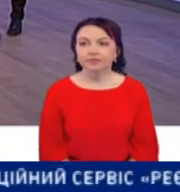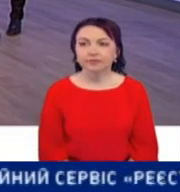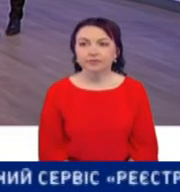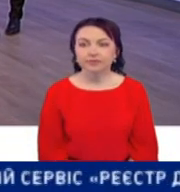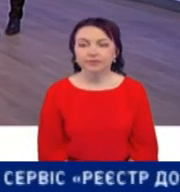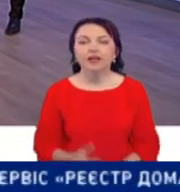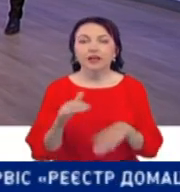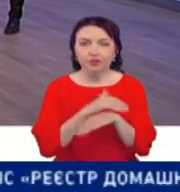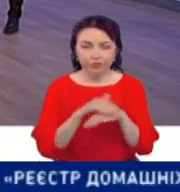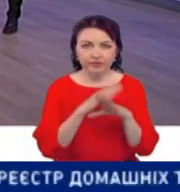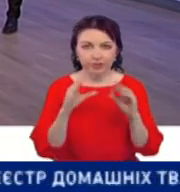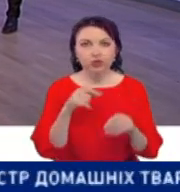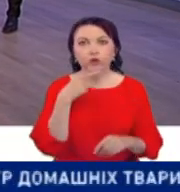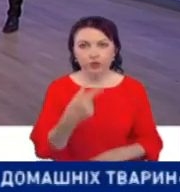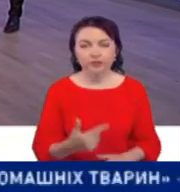говоріть. Добрий вечір,